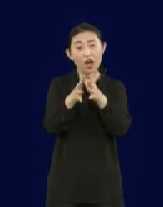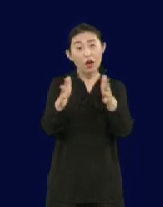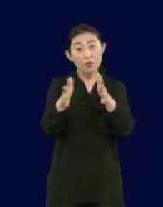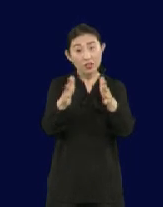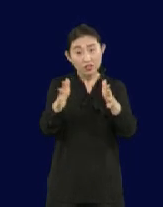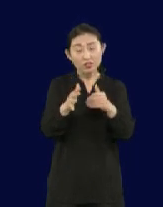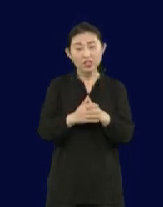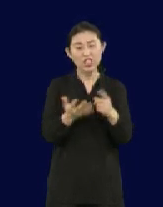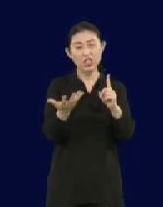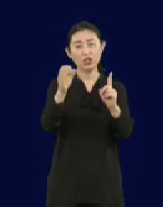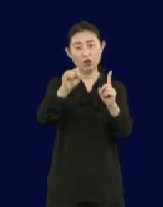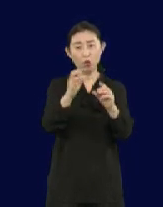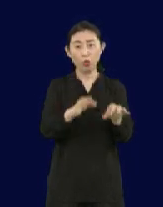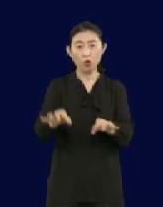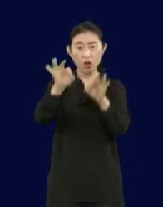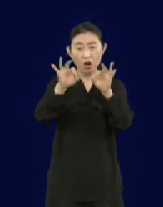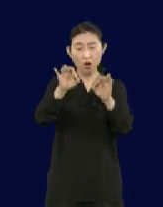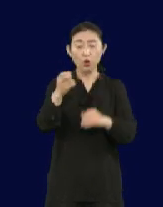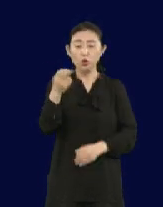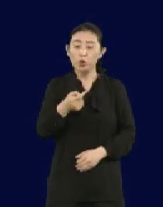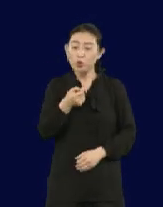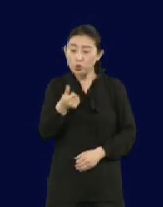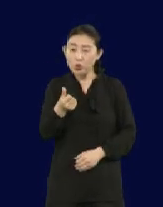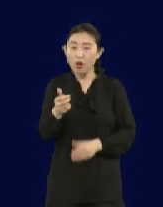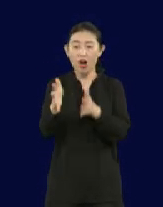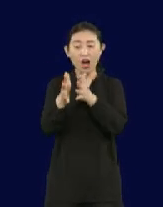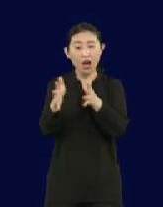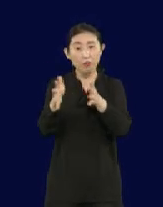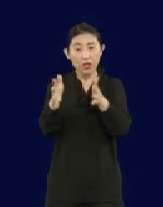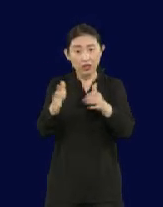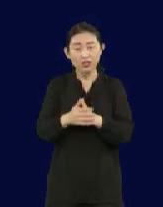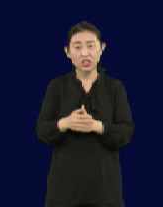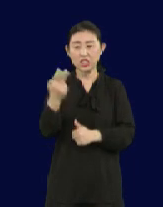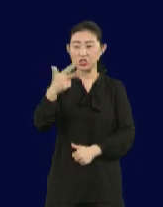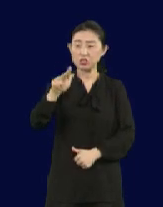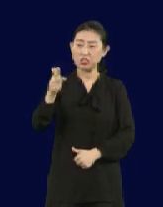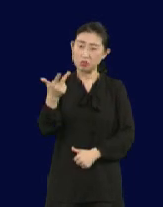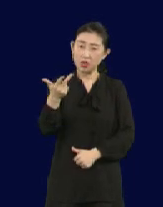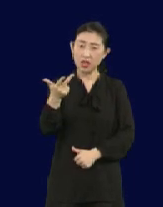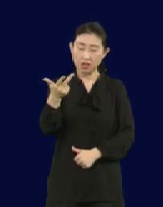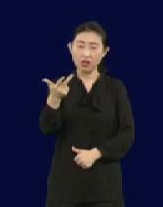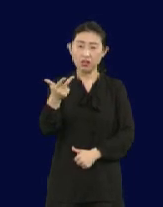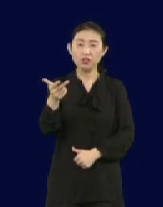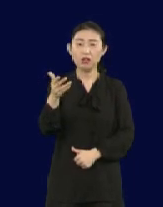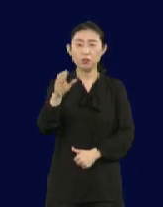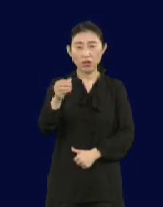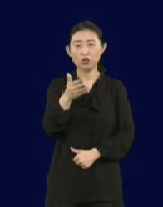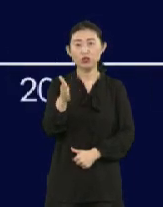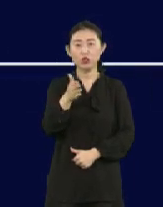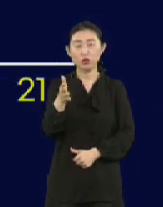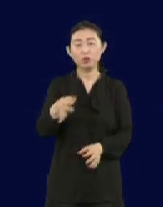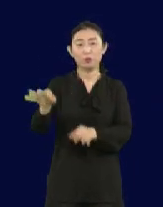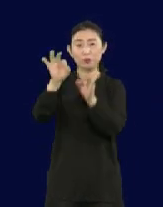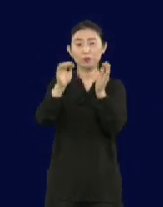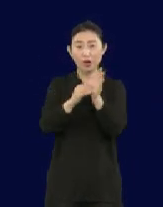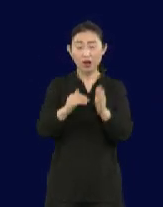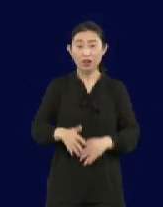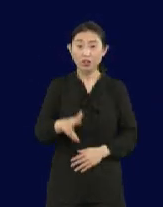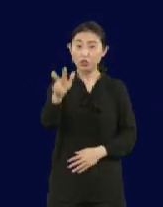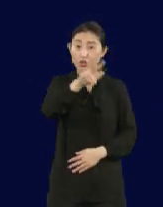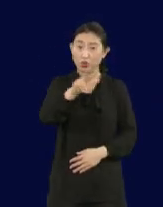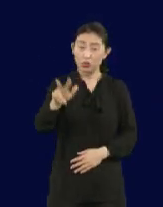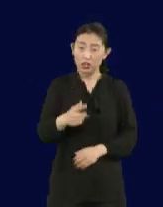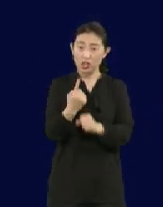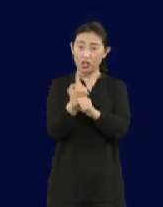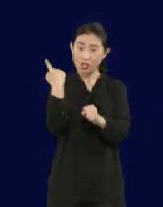이하 중형은 1억 원, 60제곱미터 이하 소형은 2,700여만 원 상승에 그쳤습니다.